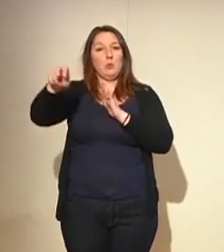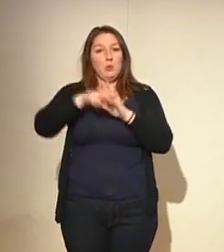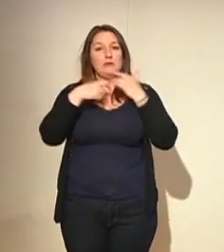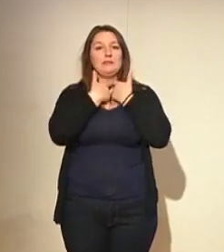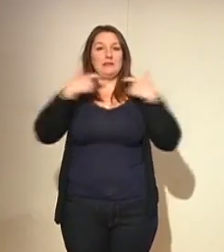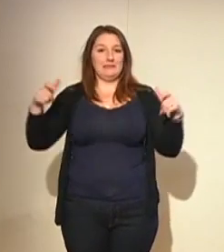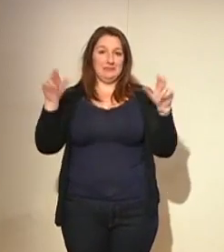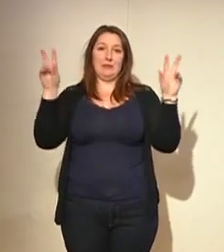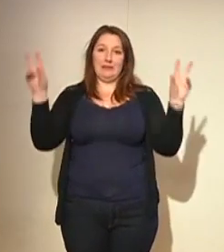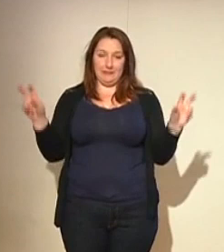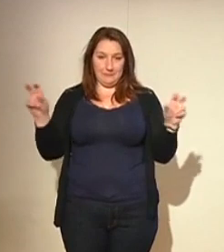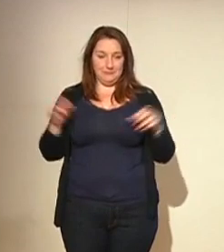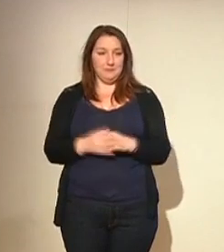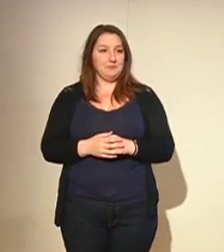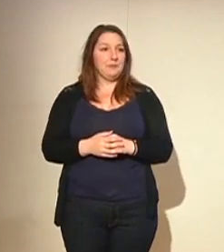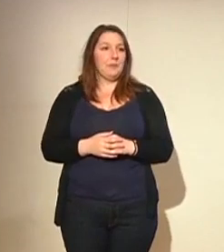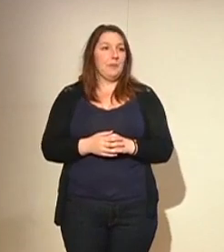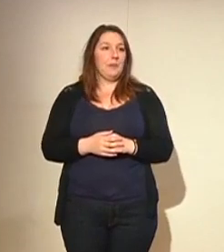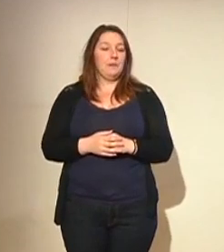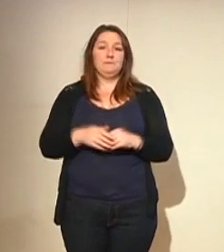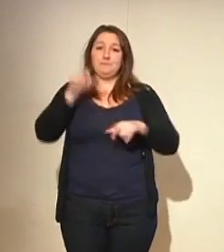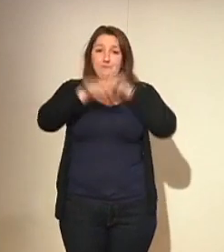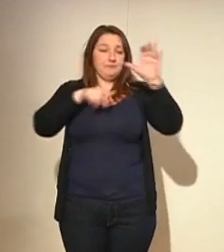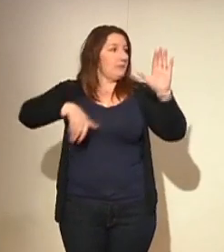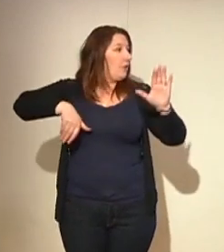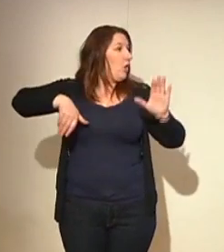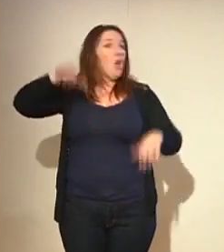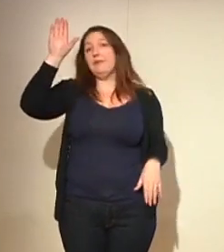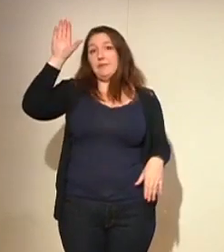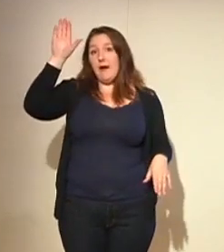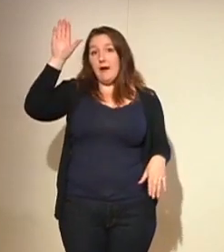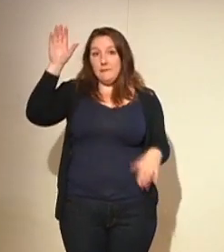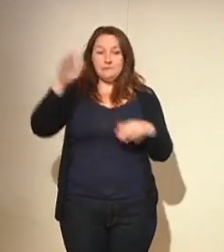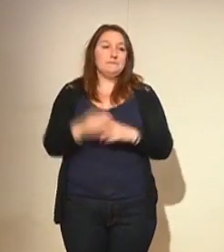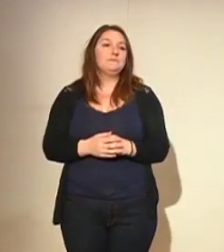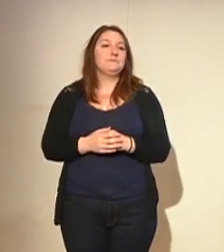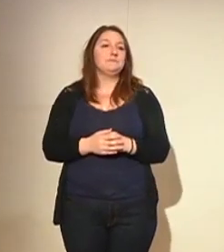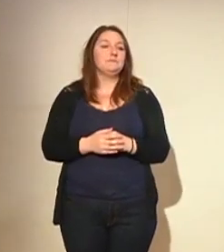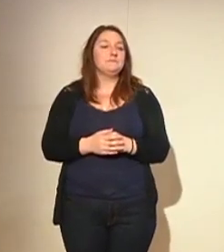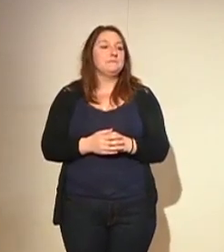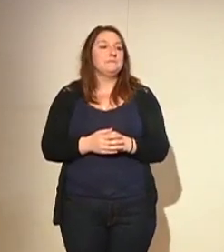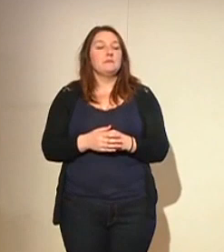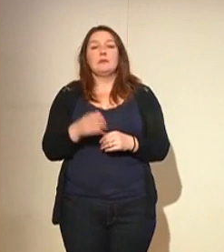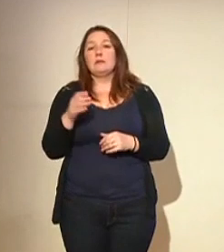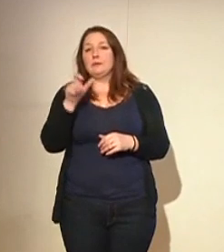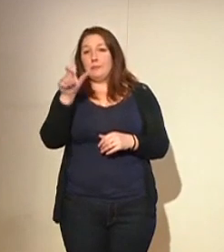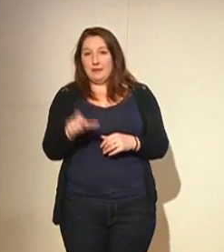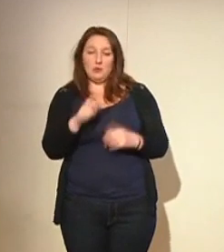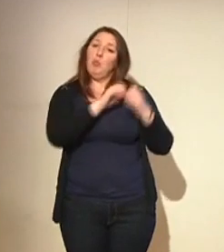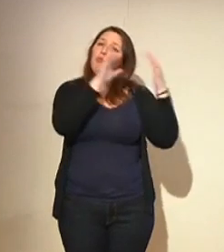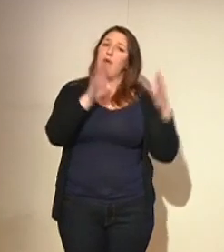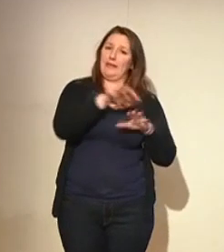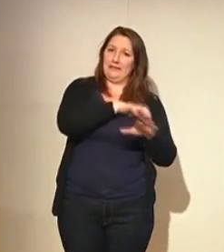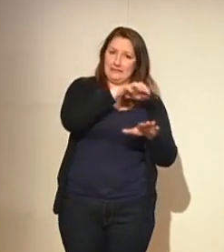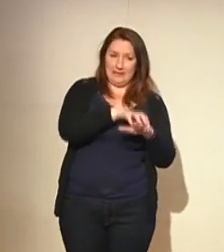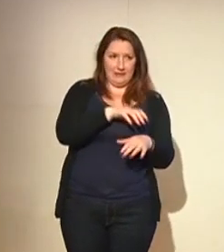d'accessibilité et nous avons pour candidats il nous faut alors pour le foyer de l'iser